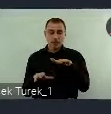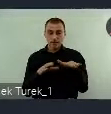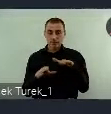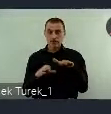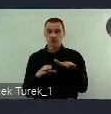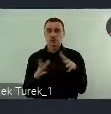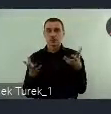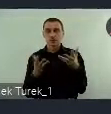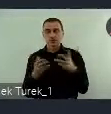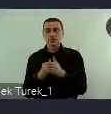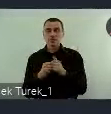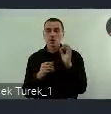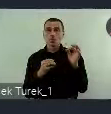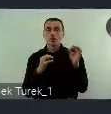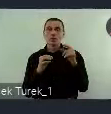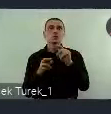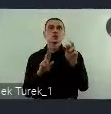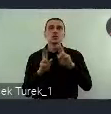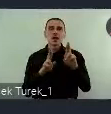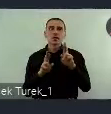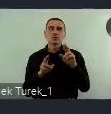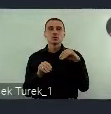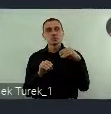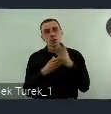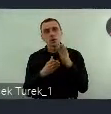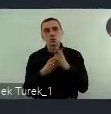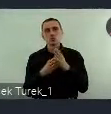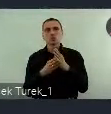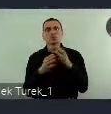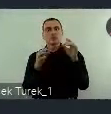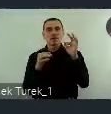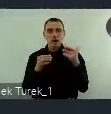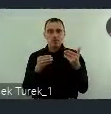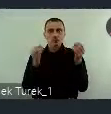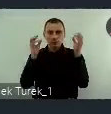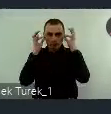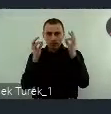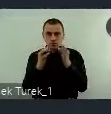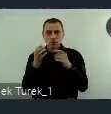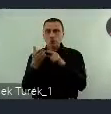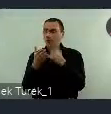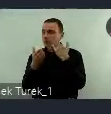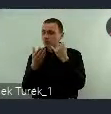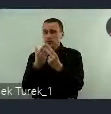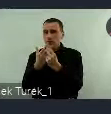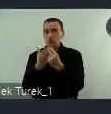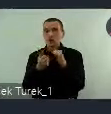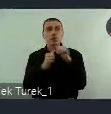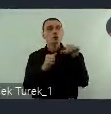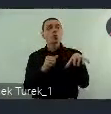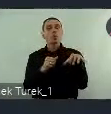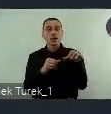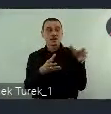dobra akustycznie może jakiś system wspomagania usłyszenia jeśli to jest zamknięta grupa i Przyjmujemy tylko na podstawie zgłoszeń to